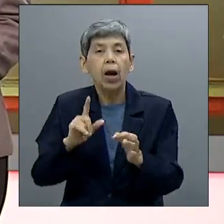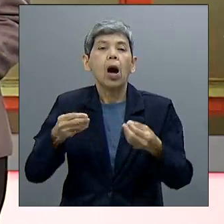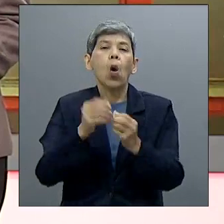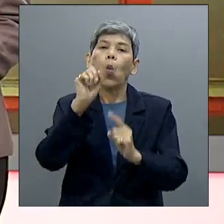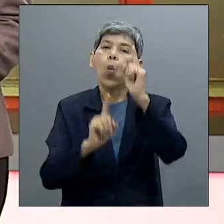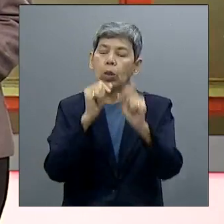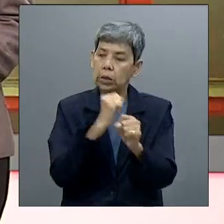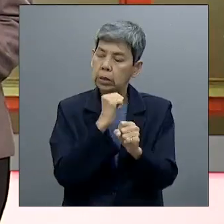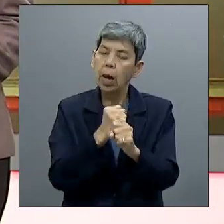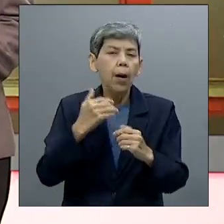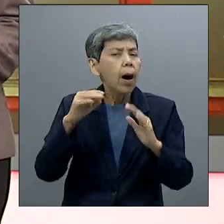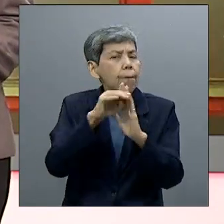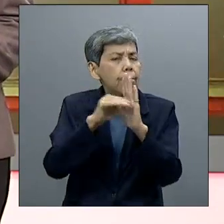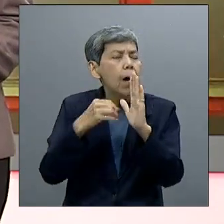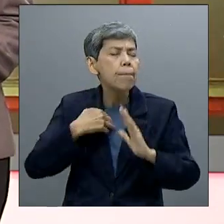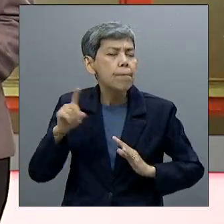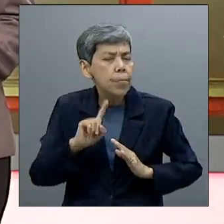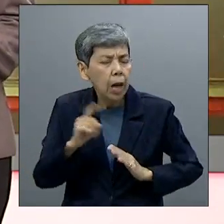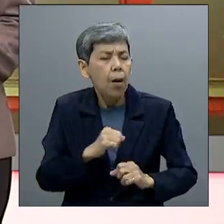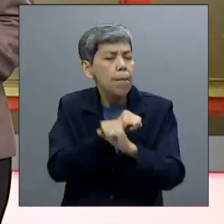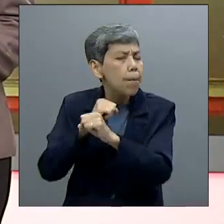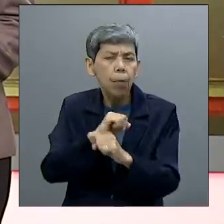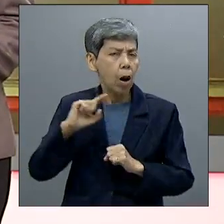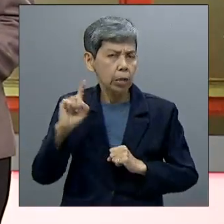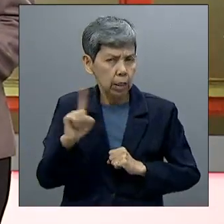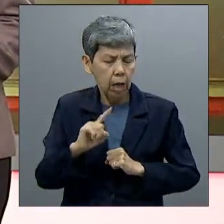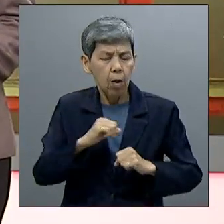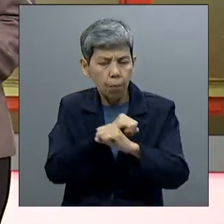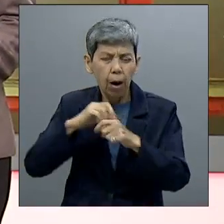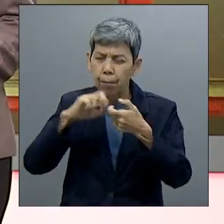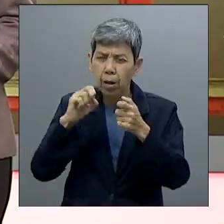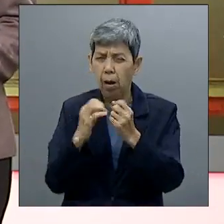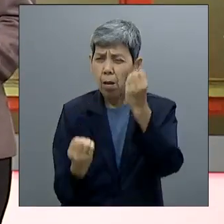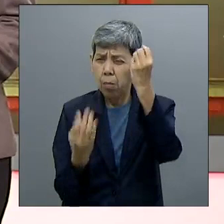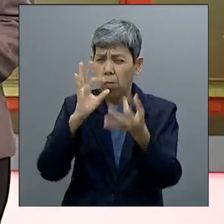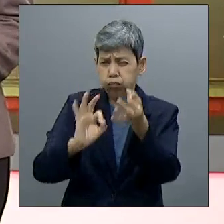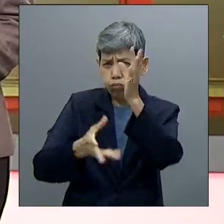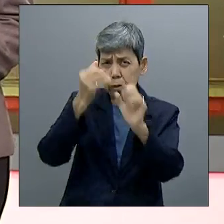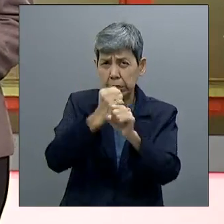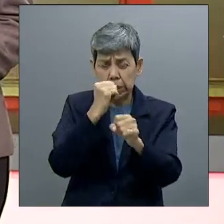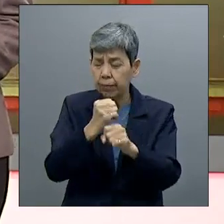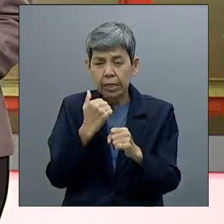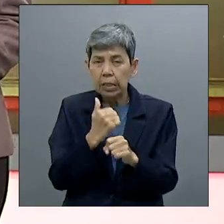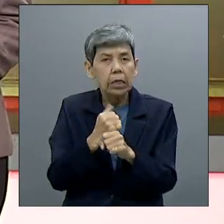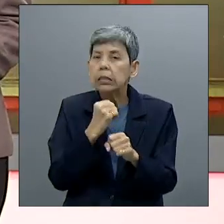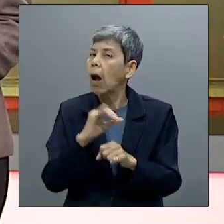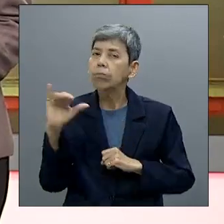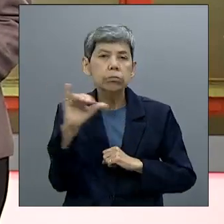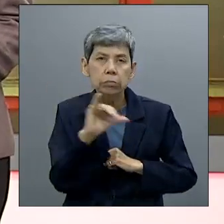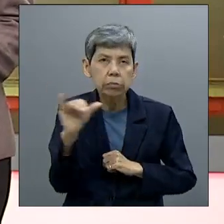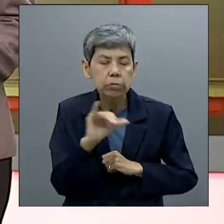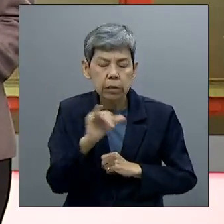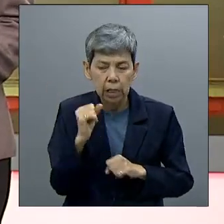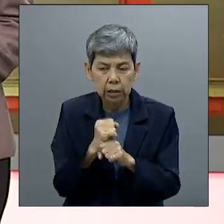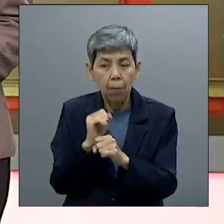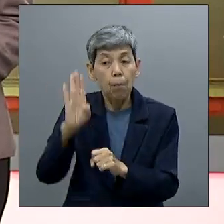ว่าทางกิจกรรมอะไรไปบ้างแล้วก็มีมาตรการอะไรบ้างเพื่อจะป้องกันปัญหาไฟป่าเพียงแต่ว่าตอนนี้ยังไปไม่ถึงขั้นที่จะไป